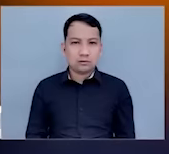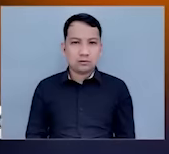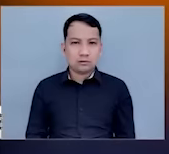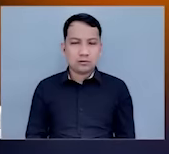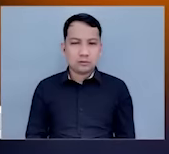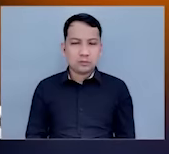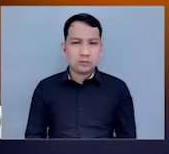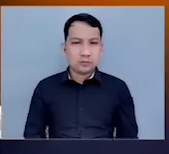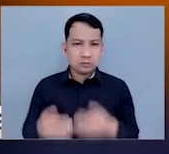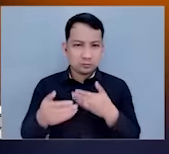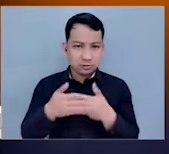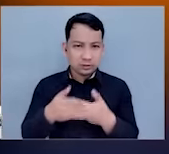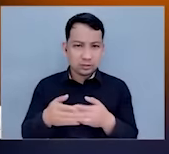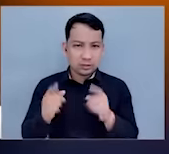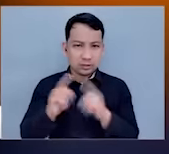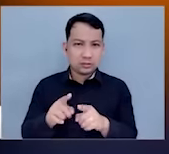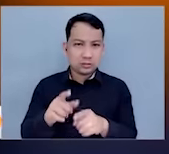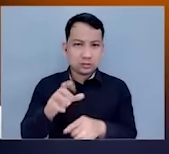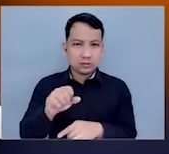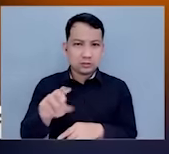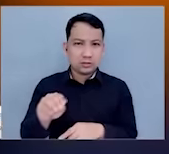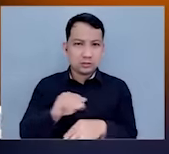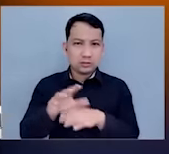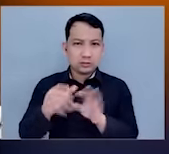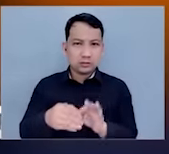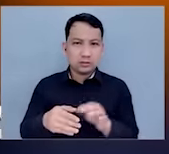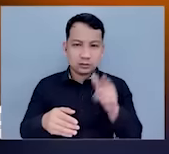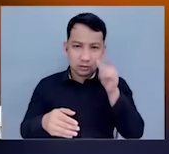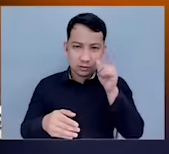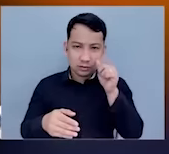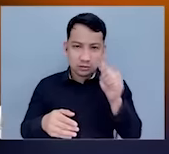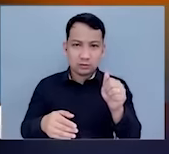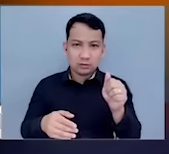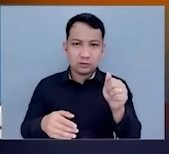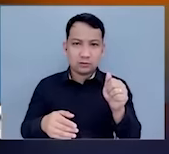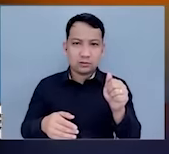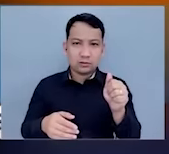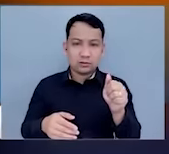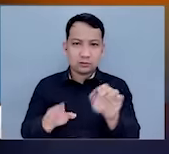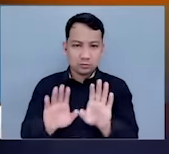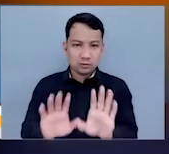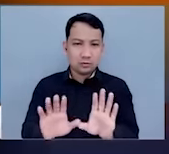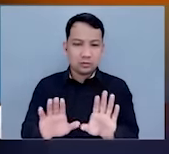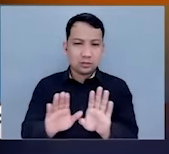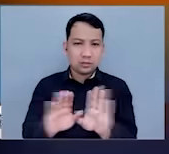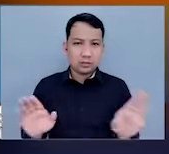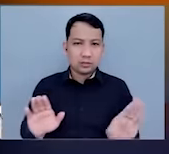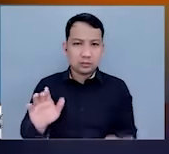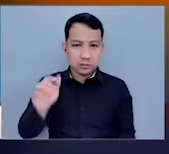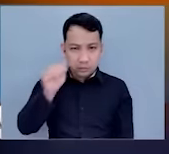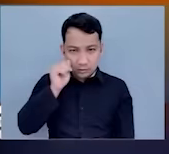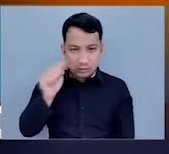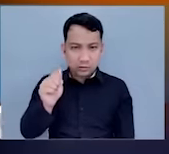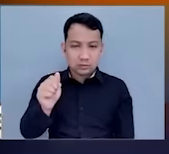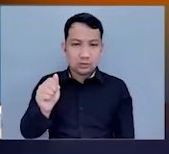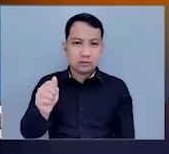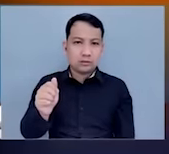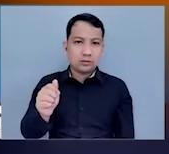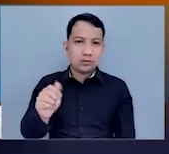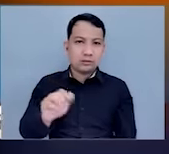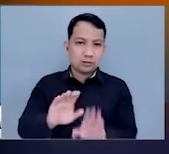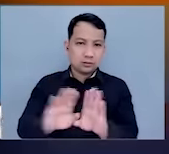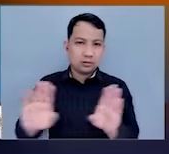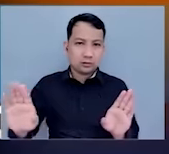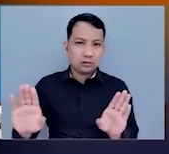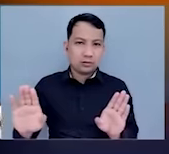Lumapit na mismo si San Miguel consultant Leo Austria para mapahinahon si Abueva. Dito na sila kusang lumabas